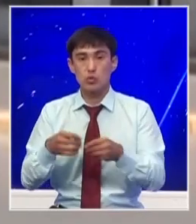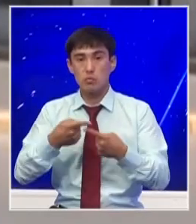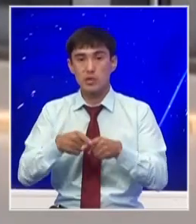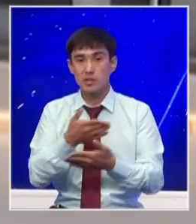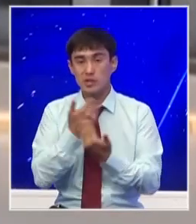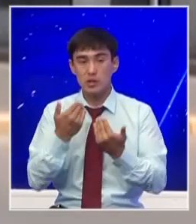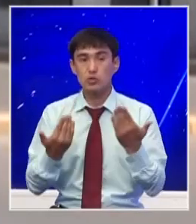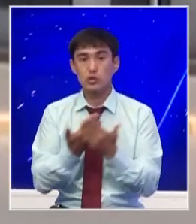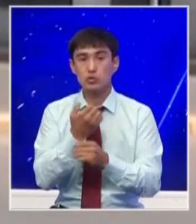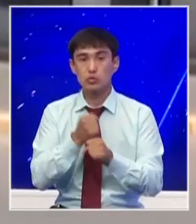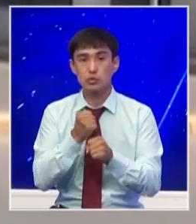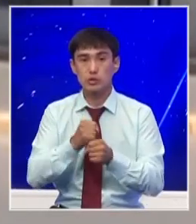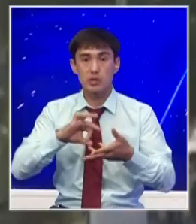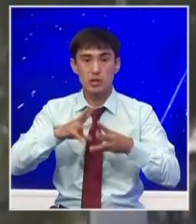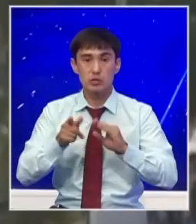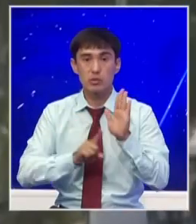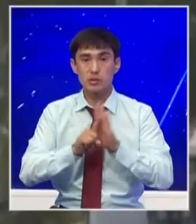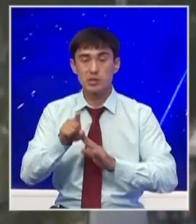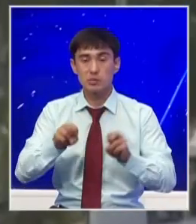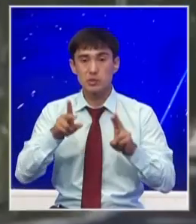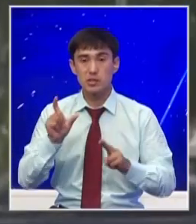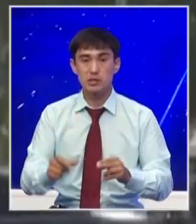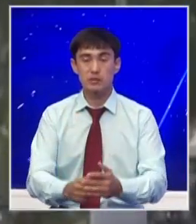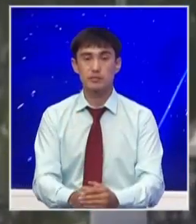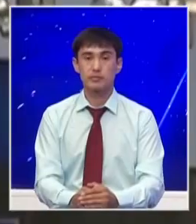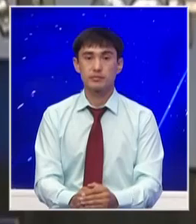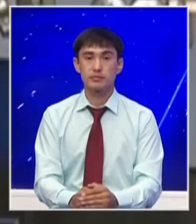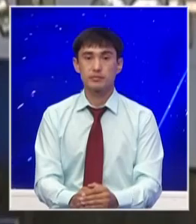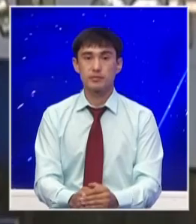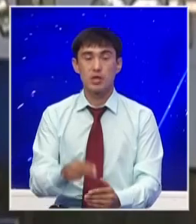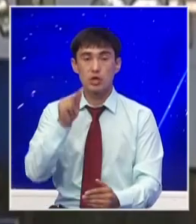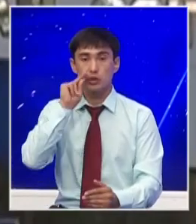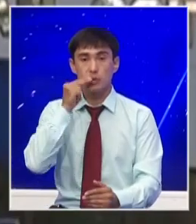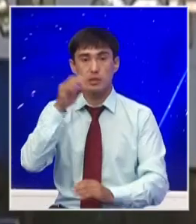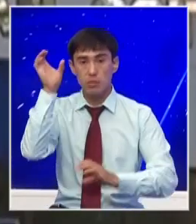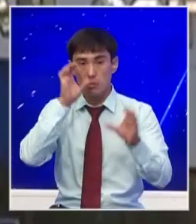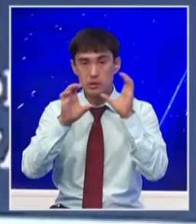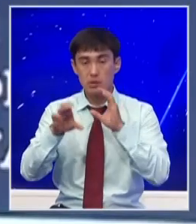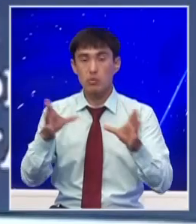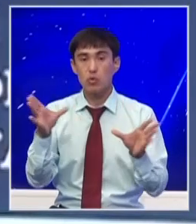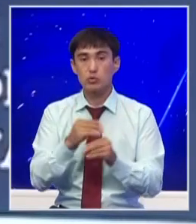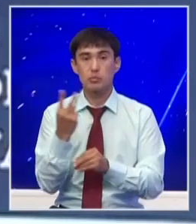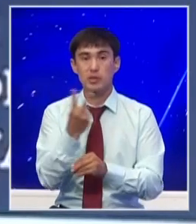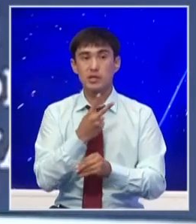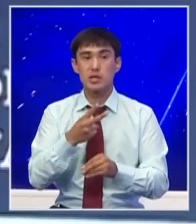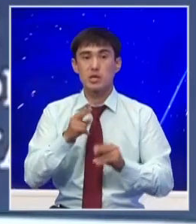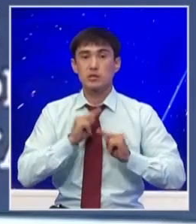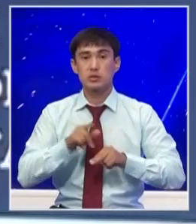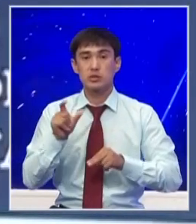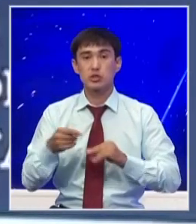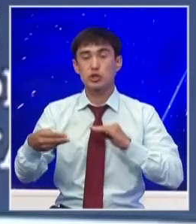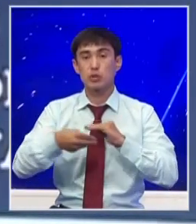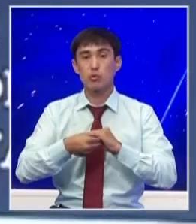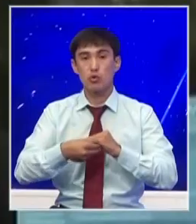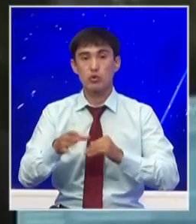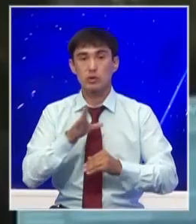жаңғырту жұмыстары өз нәтижесін бере бастады, дейді сала мамандары. Шымкентте білім басқармасының қос бірдей лауазымды қызметкері жемқорлыққа